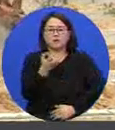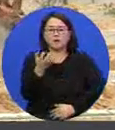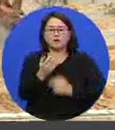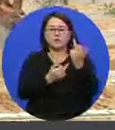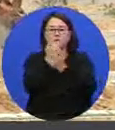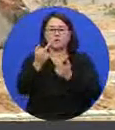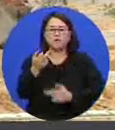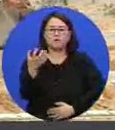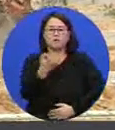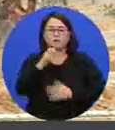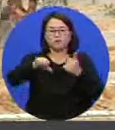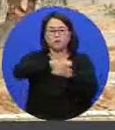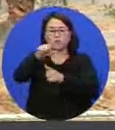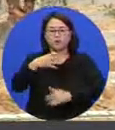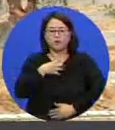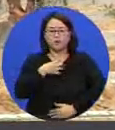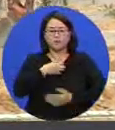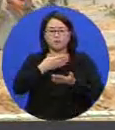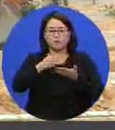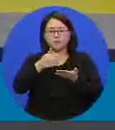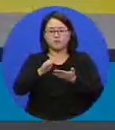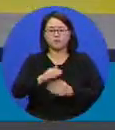뉴스 나금동입니다.